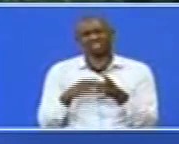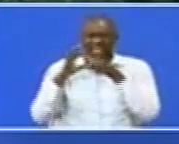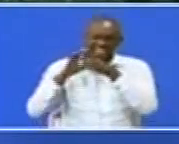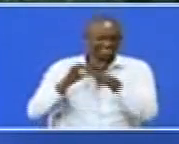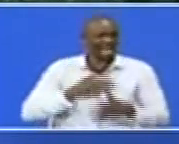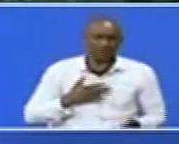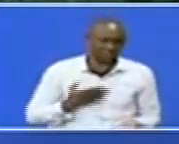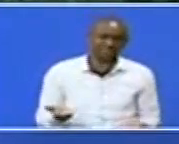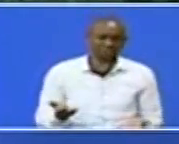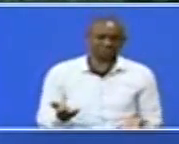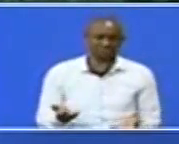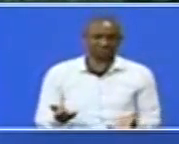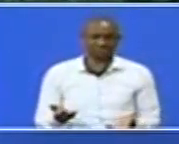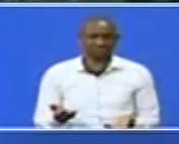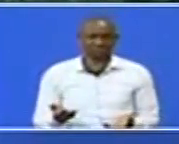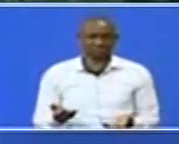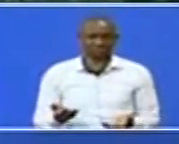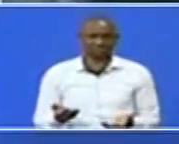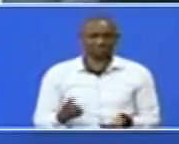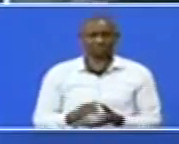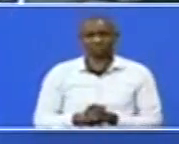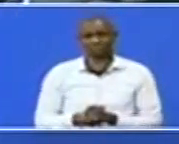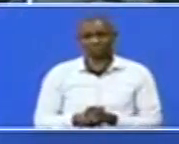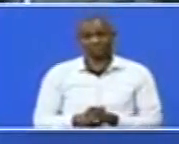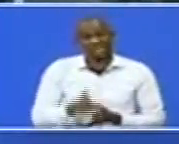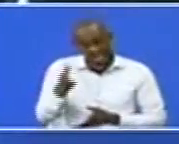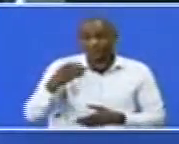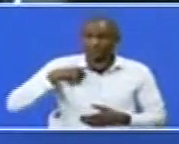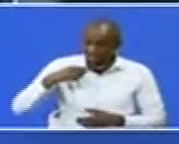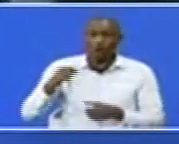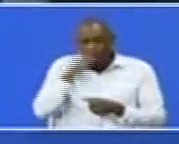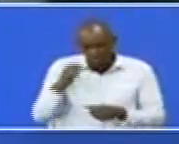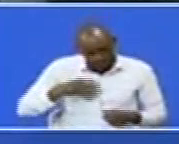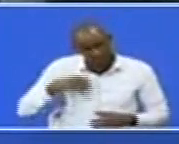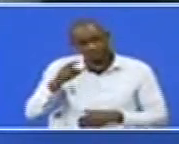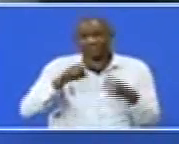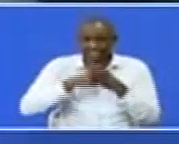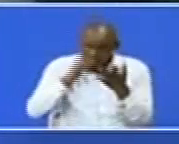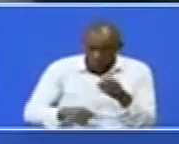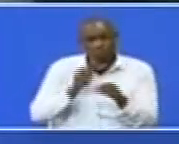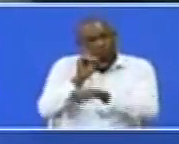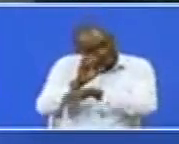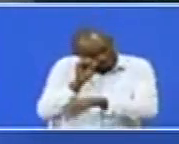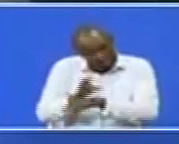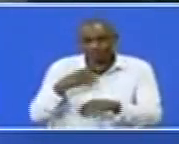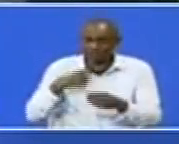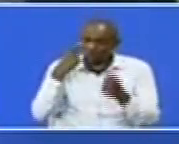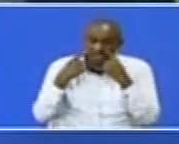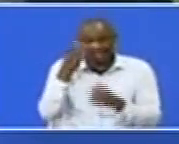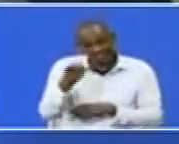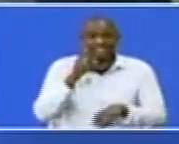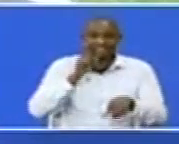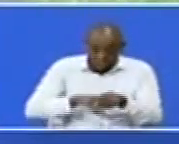desturi ama kimila ya Kalenjin. Iliwalazimu wazee kwanza kuwapatia mawaidha waombelezaji wakati